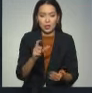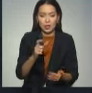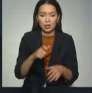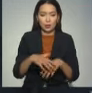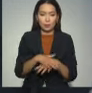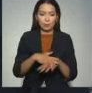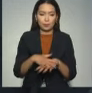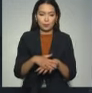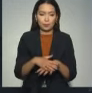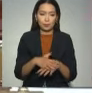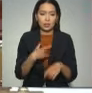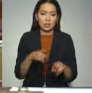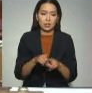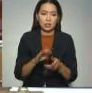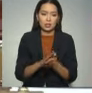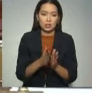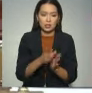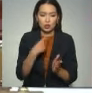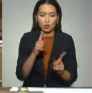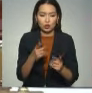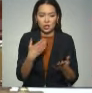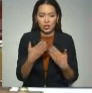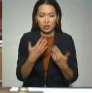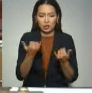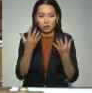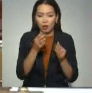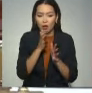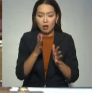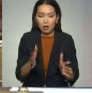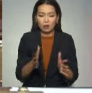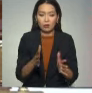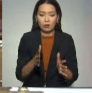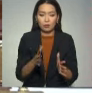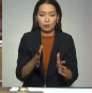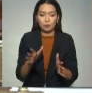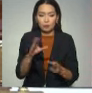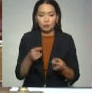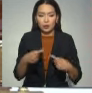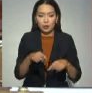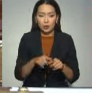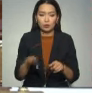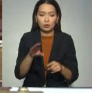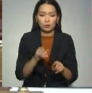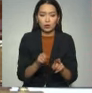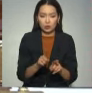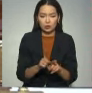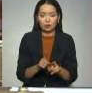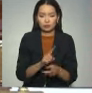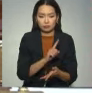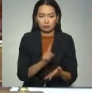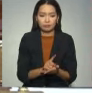продемонстрировала безответственное отношение к отопительному сезону государственных органов и субъектов естественных